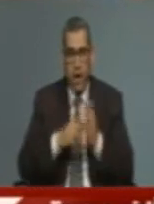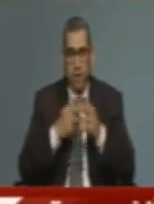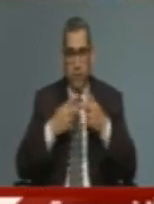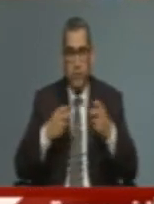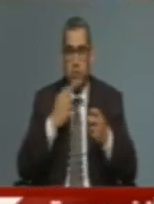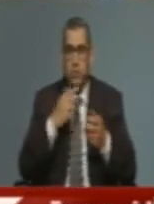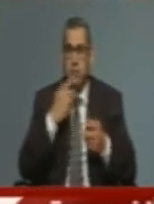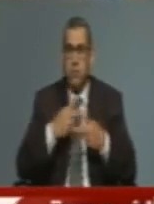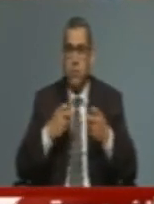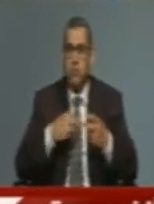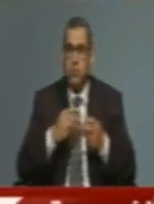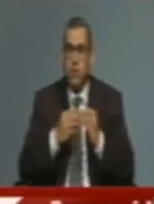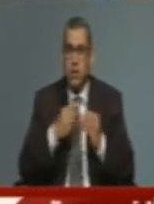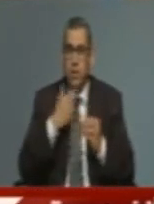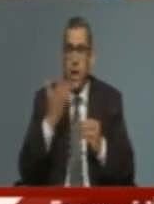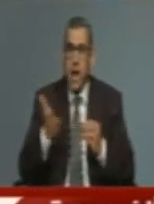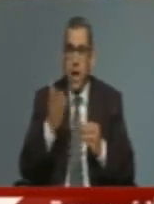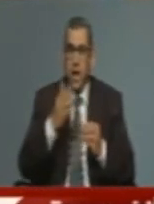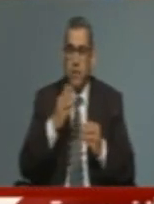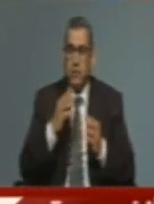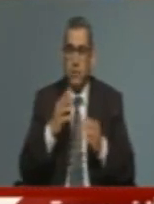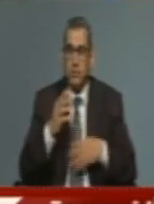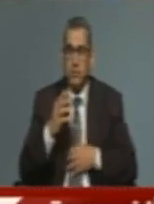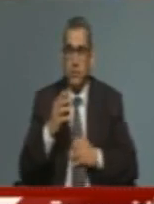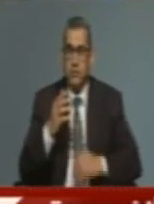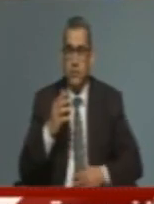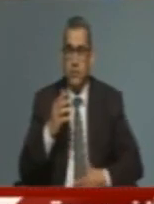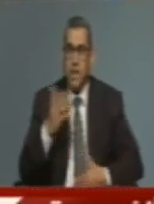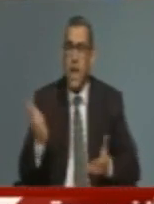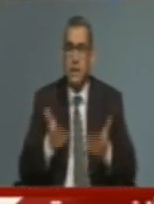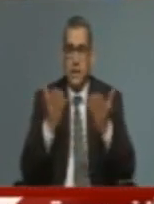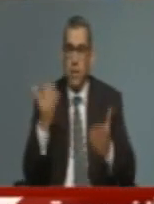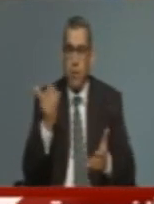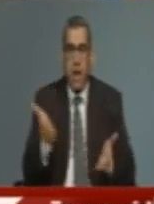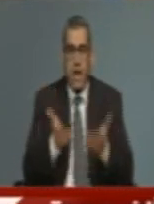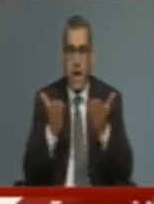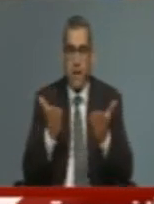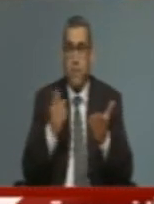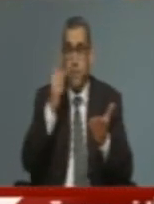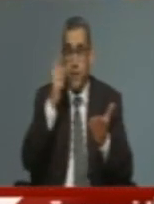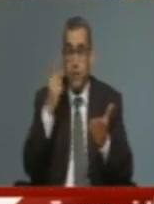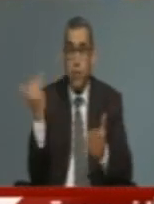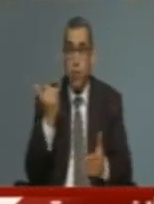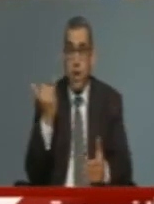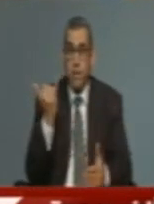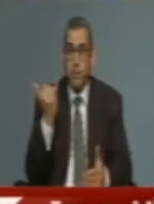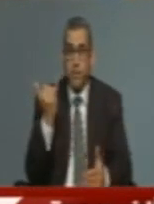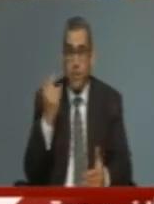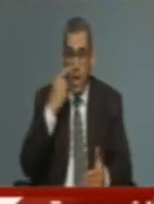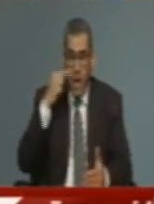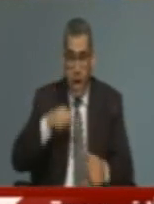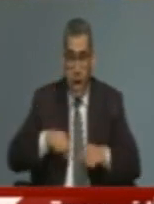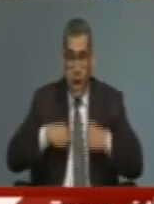ايه ما بتتفتش؟ يعني اي حاجه ممكن تبقى اي حاجه، بس مهم ان حياتنا